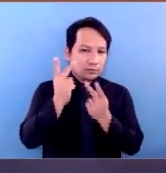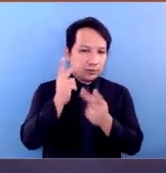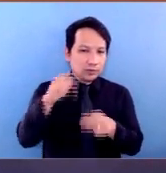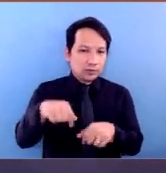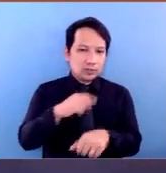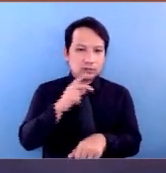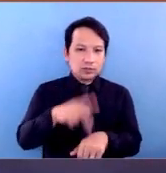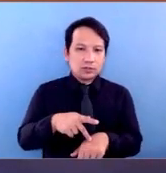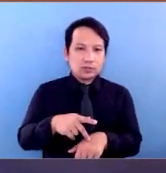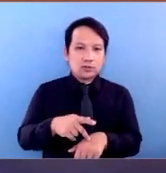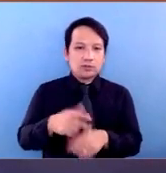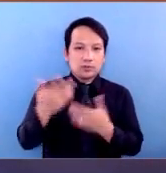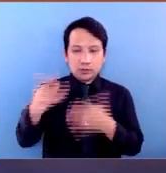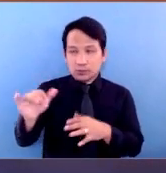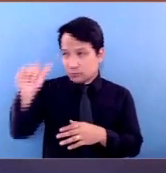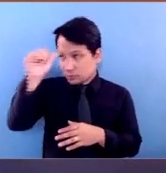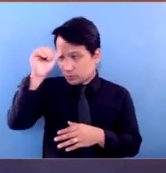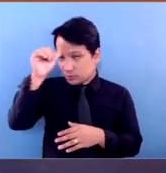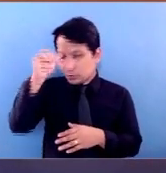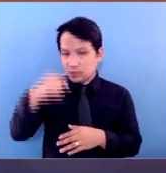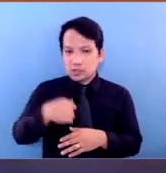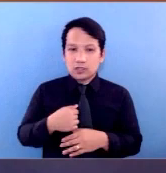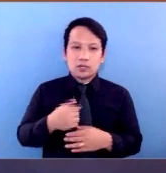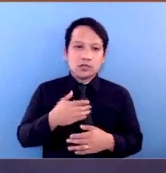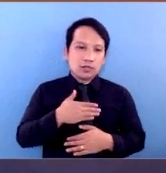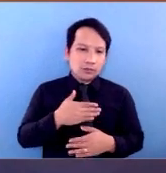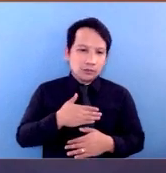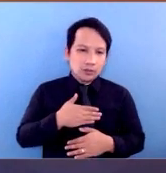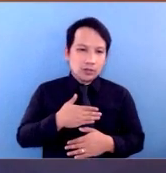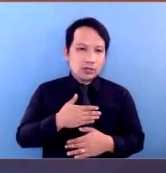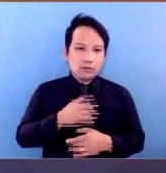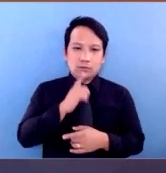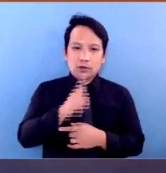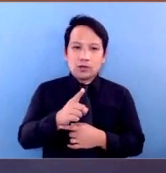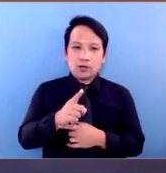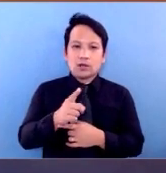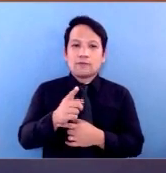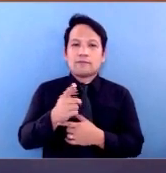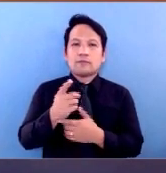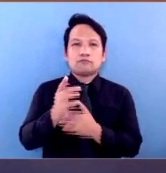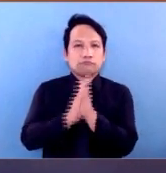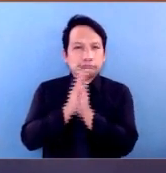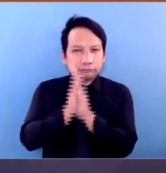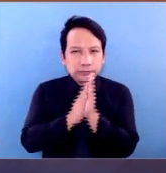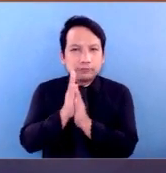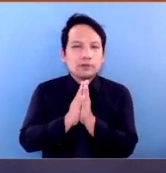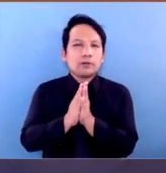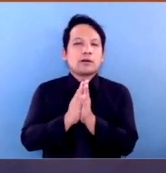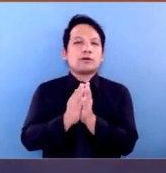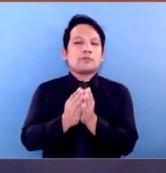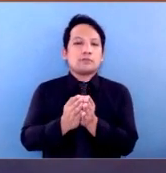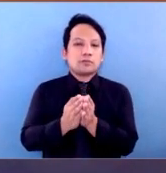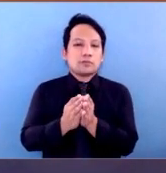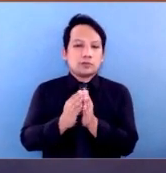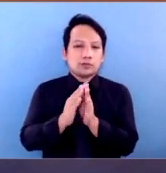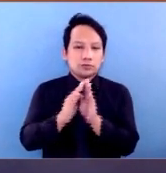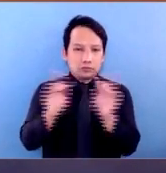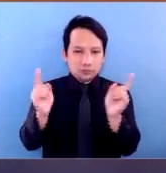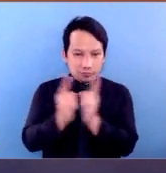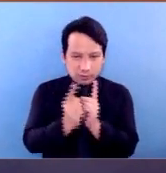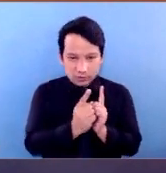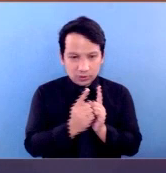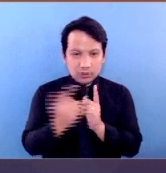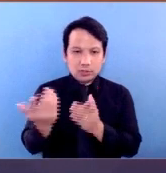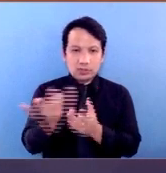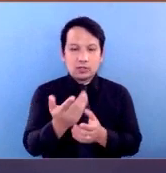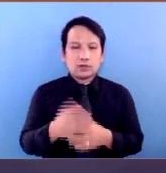India. I am so thrilled and electrified to go there, meet the contestants.